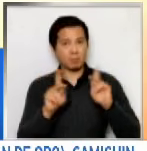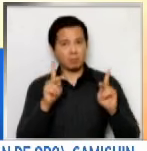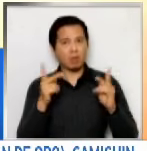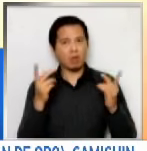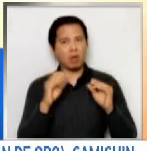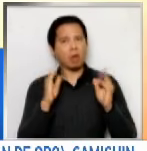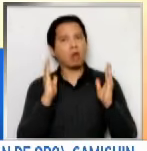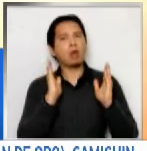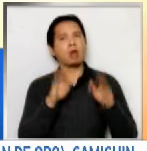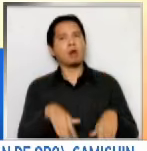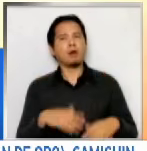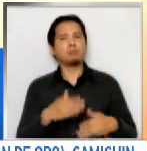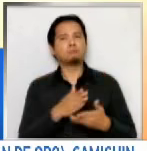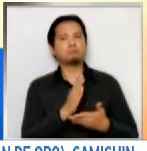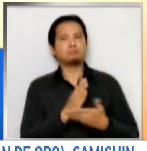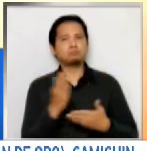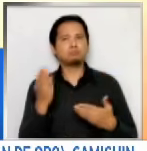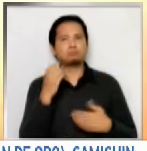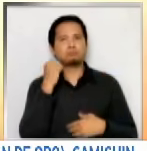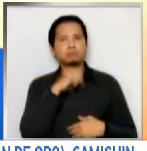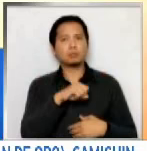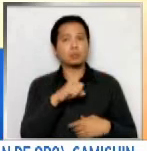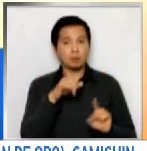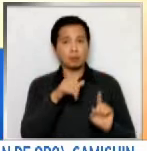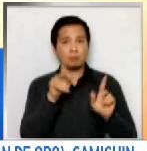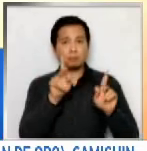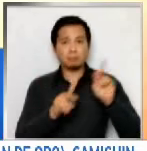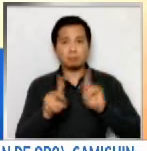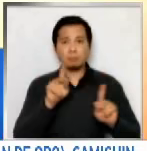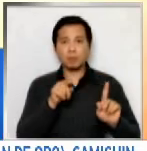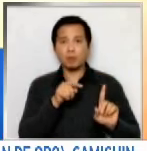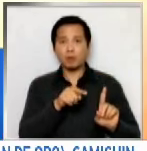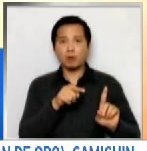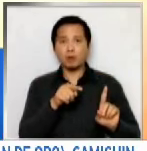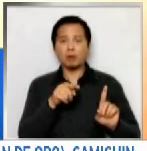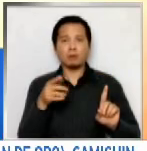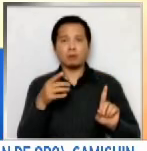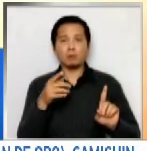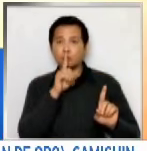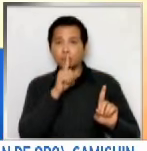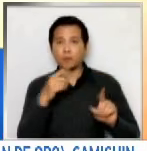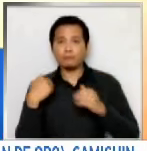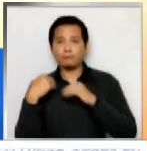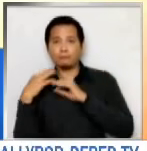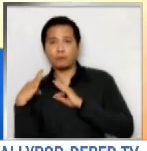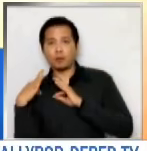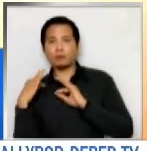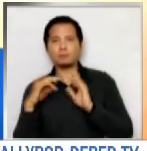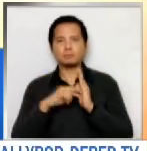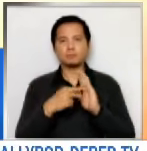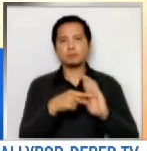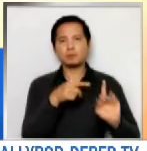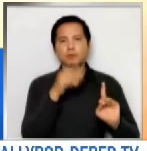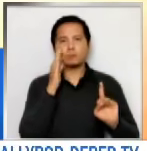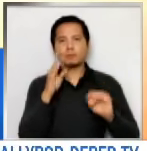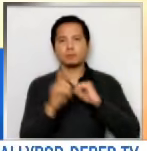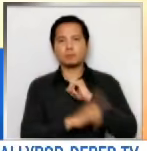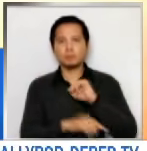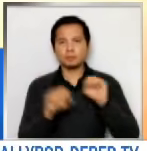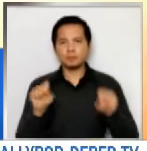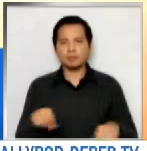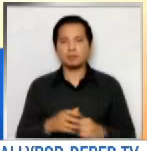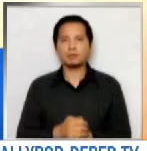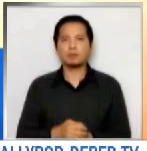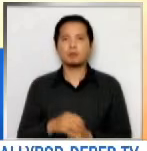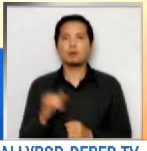silang makasuhan ng insubordination sa ilalim ng ating local government code. Of course, mm-hmm. And of course, magkakaroon ng disciplinary